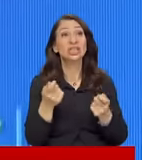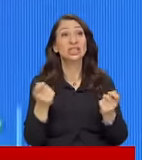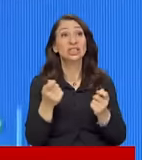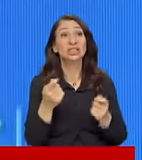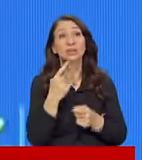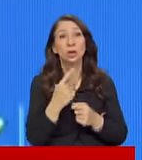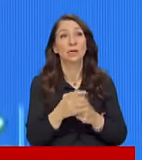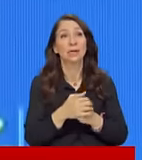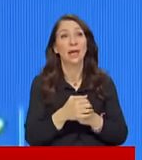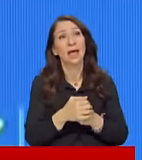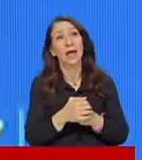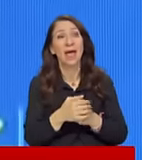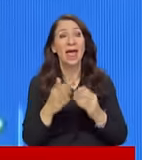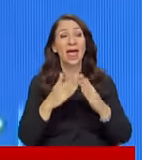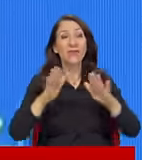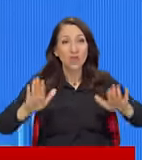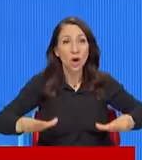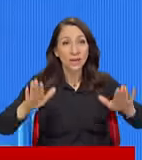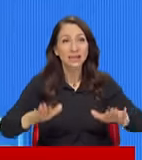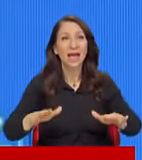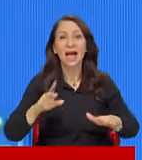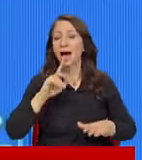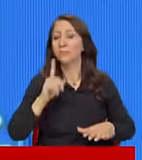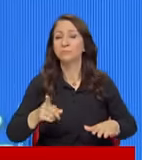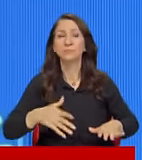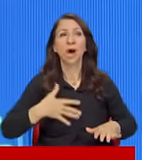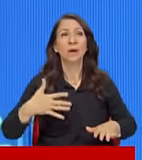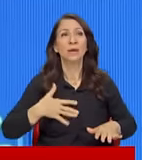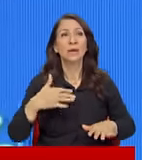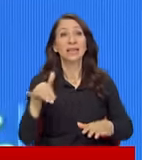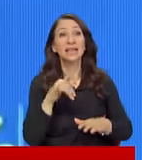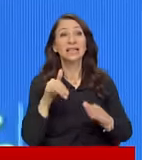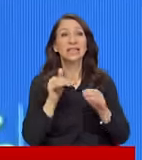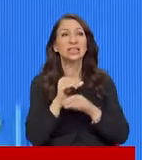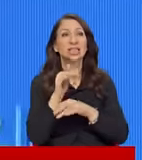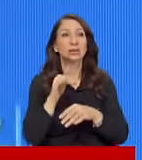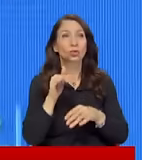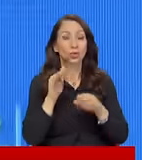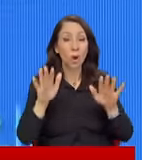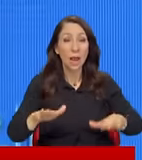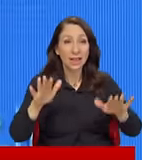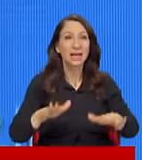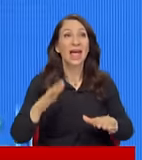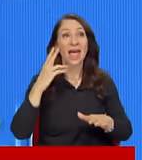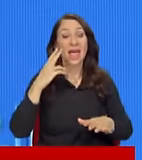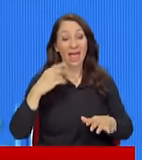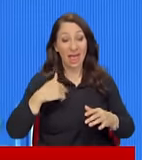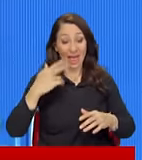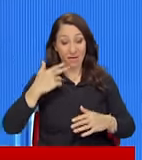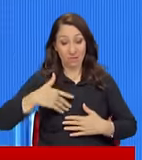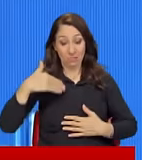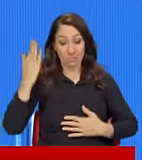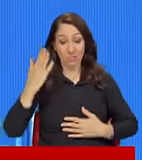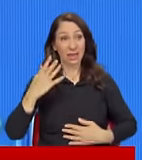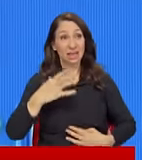çalıştığını söyledi. Ev kölesi efendisine yakın yaşayan köledir. Ve efendisini